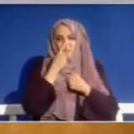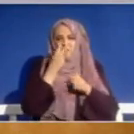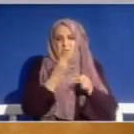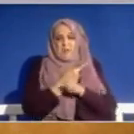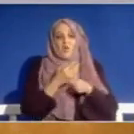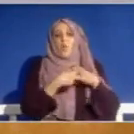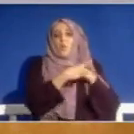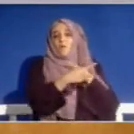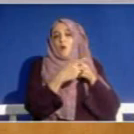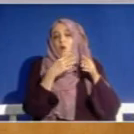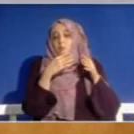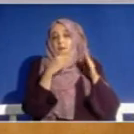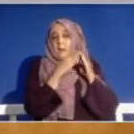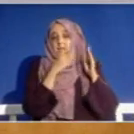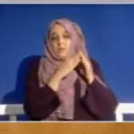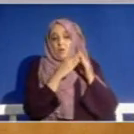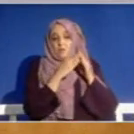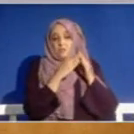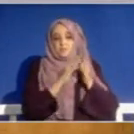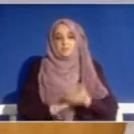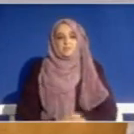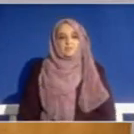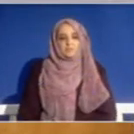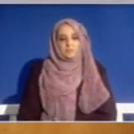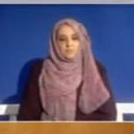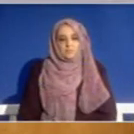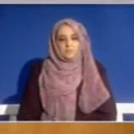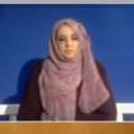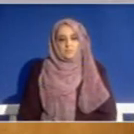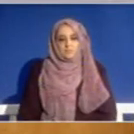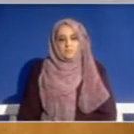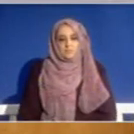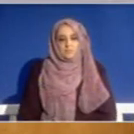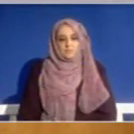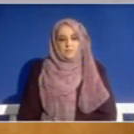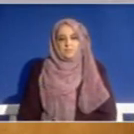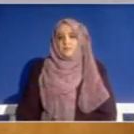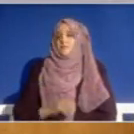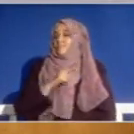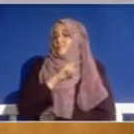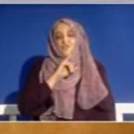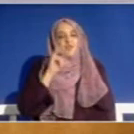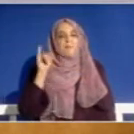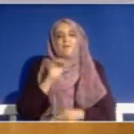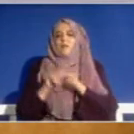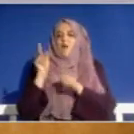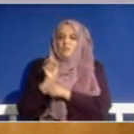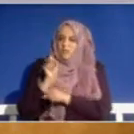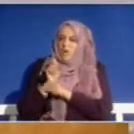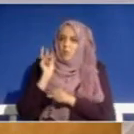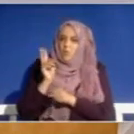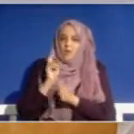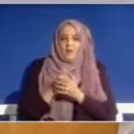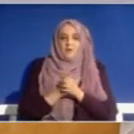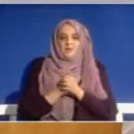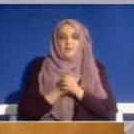النتنة إلى فناء بيت مالك بن دينار، ولم يعاتبه ولم يلومه،